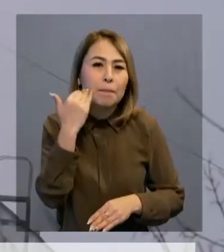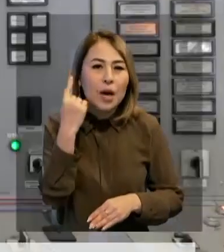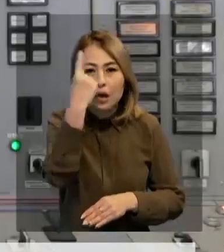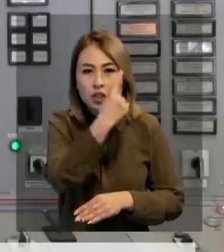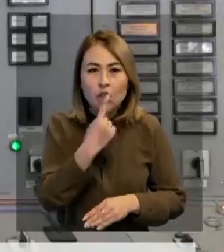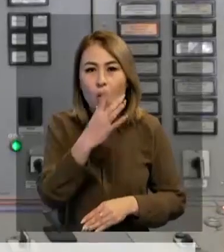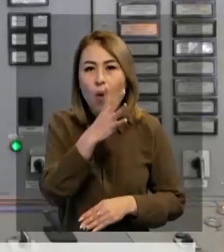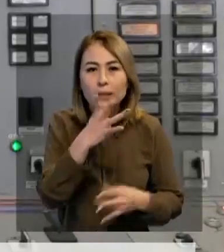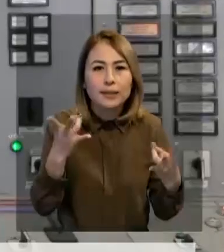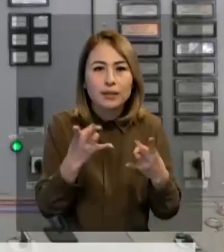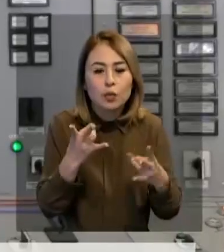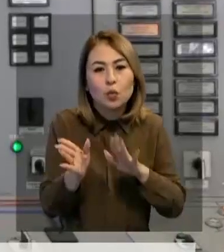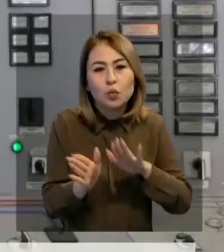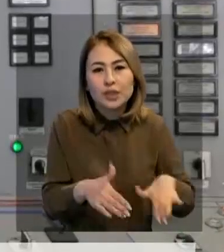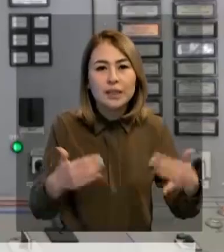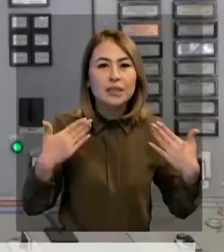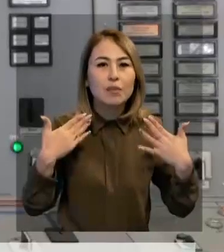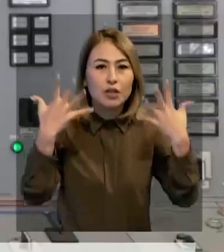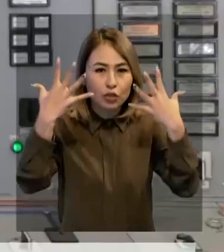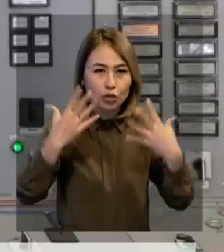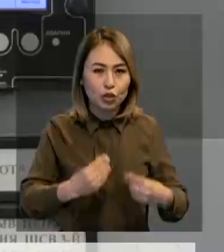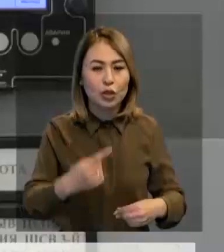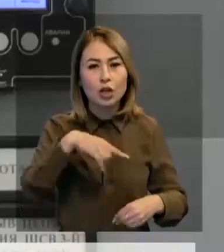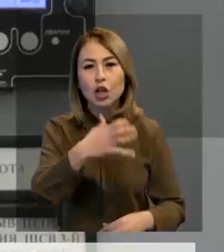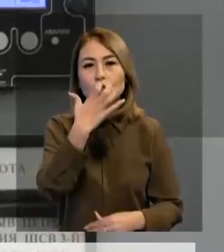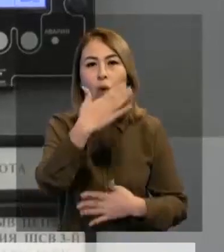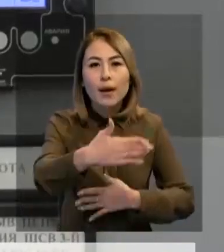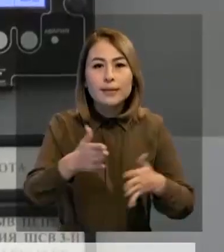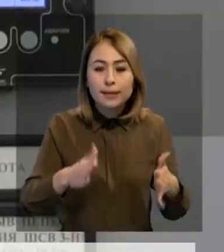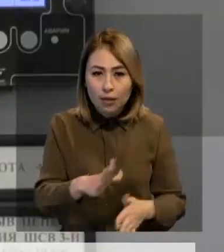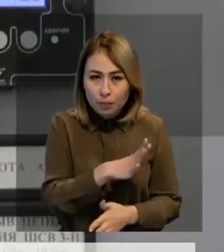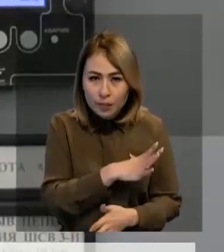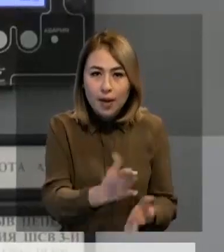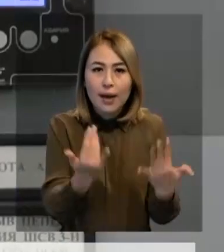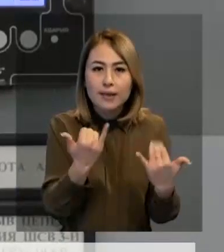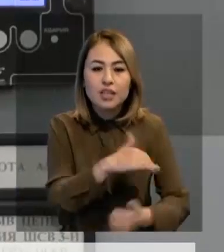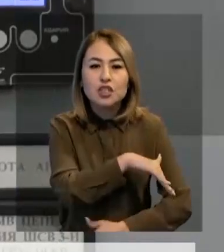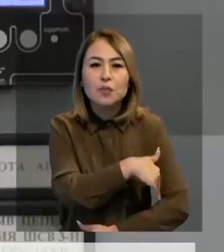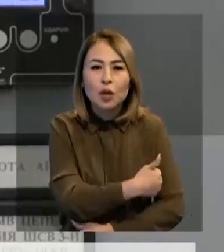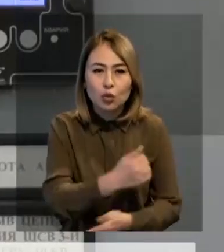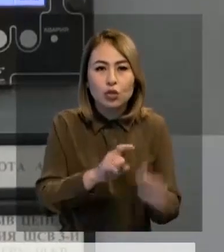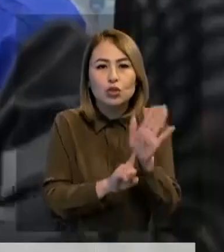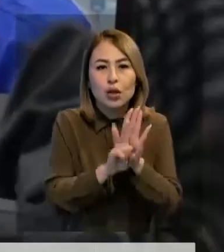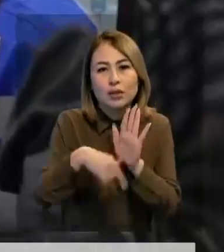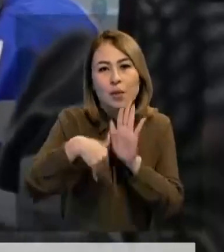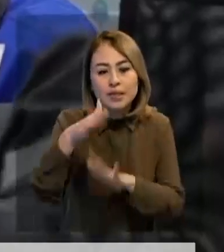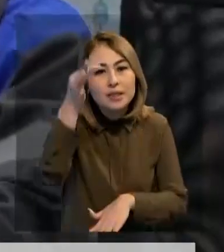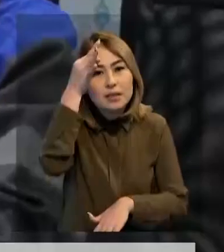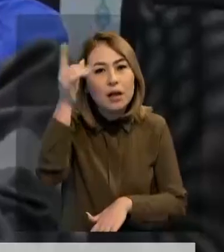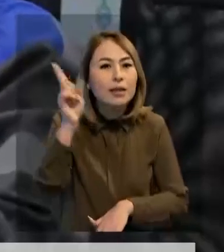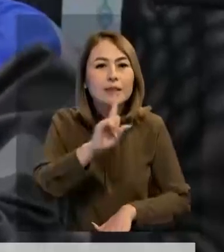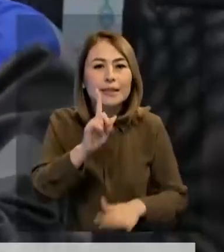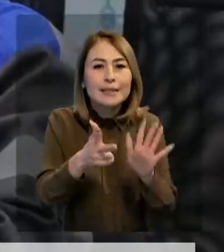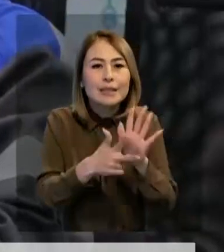бір жыл уақыт керек. Өткен демалыс күндері жылу қазандықтары тағы да істен шықты. Қазір температура тұрақтала бастады. Естеріңізге